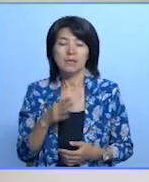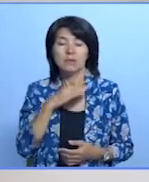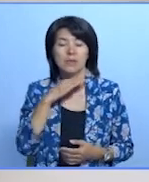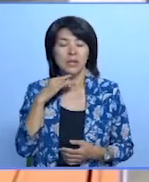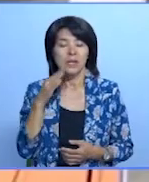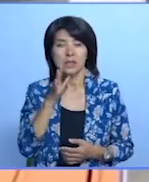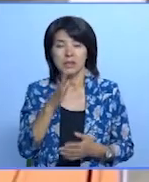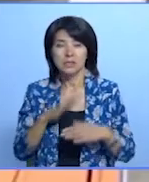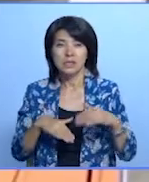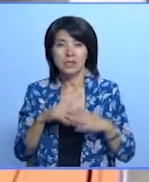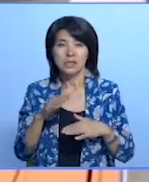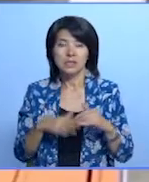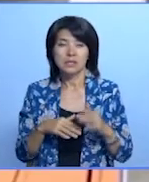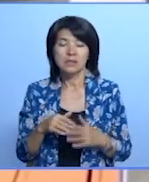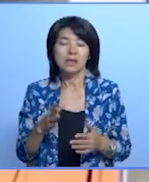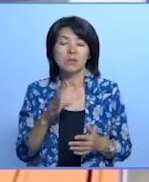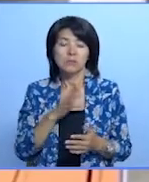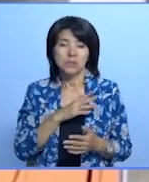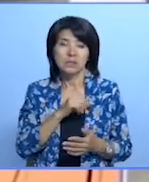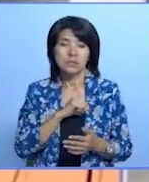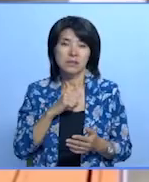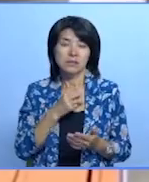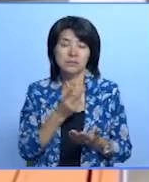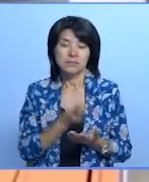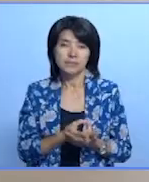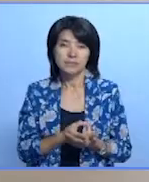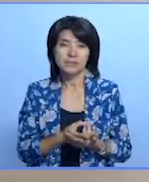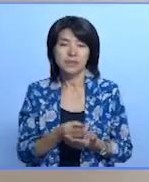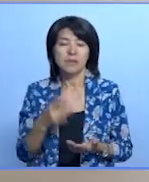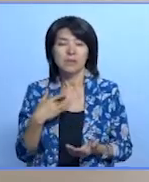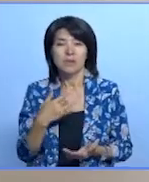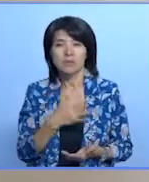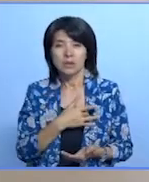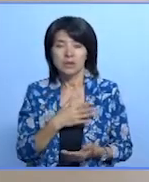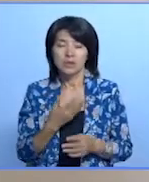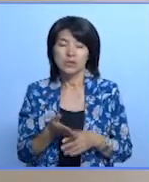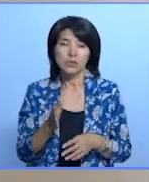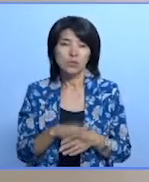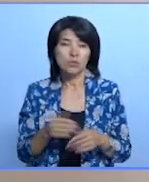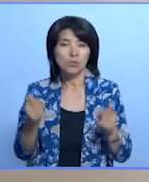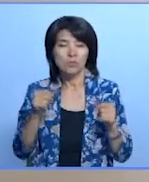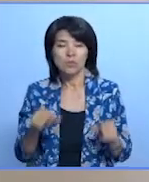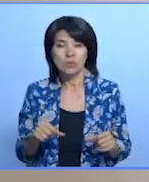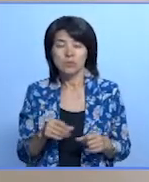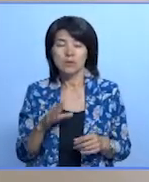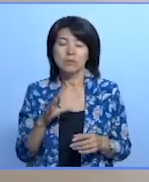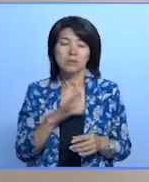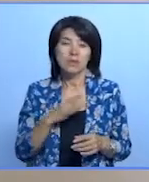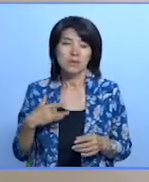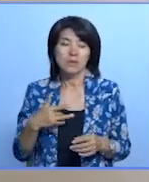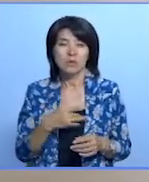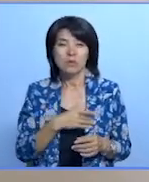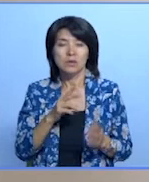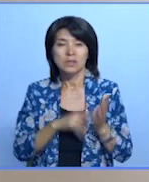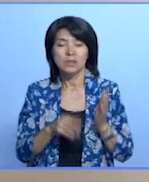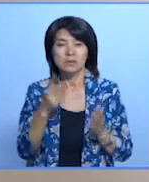ей пришлось сменить роль и самой оказаться под наблюдением медиков. Диагноз – пневмония тяжелой формы. Степень поражения легких –